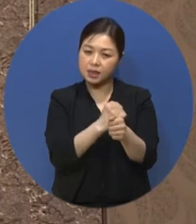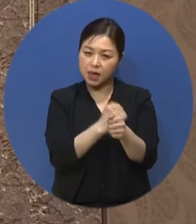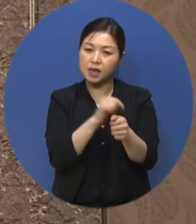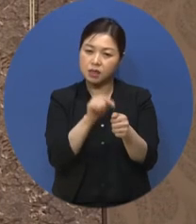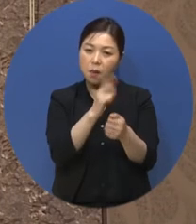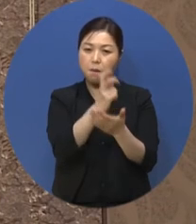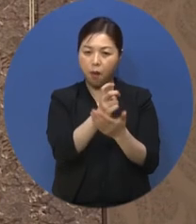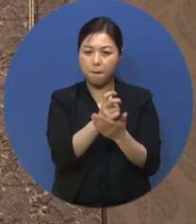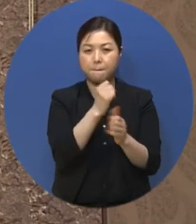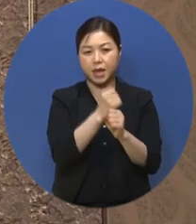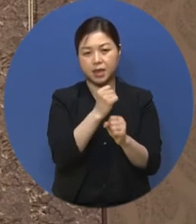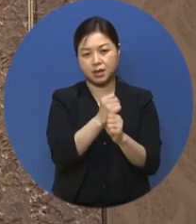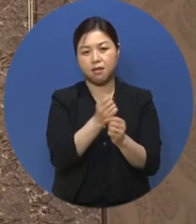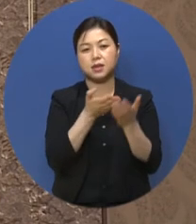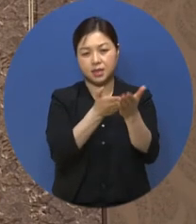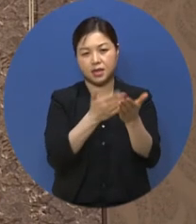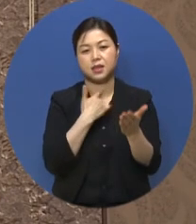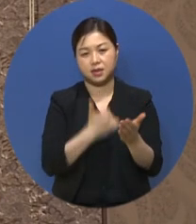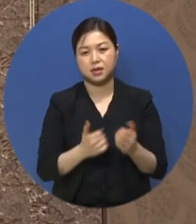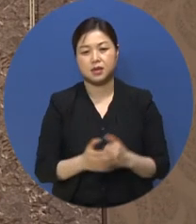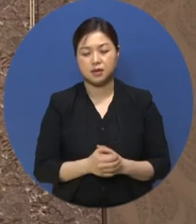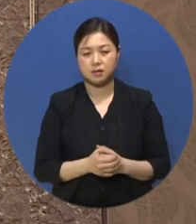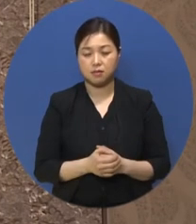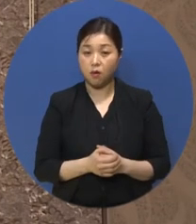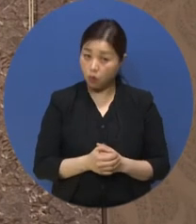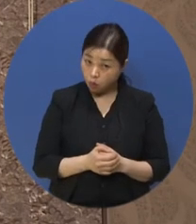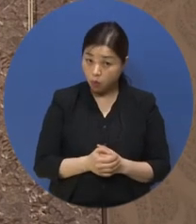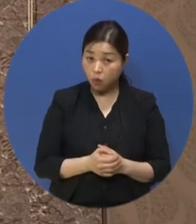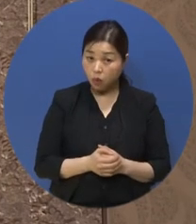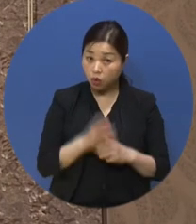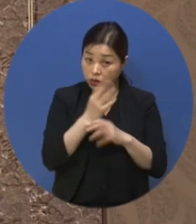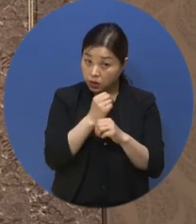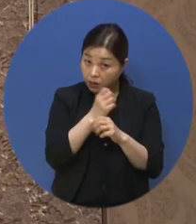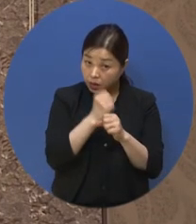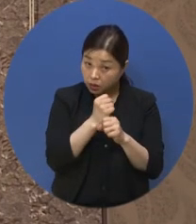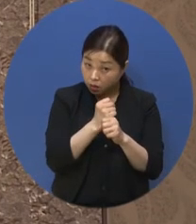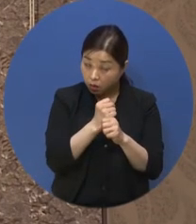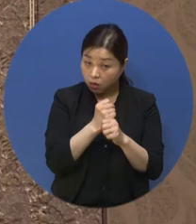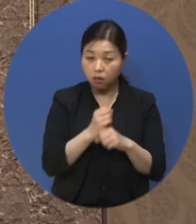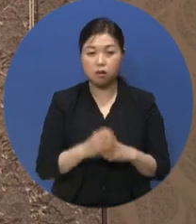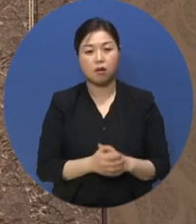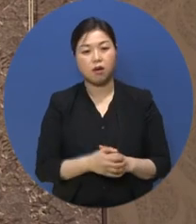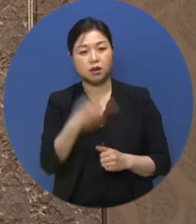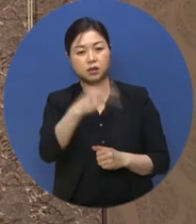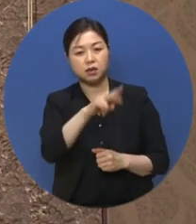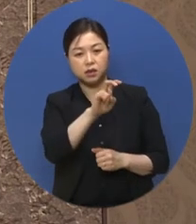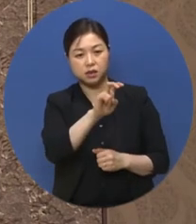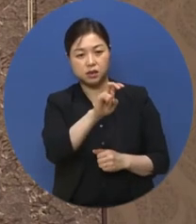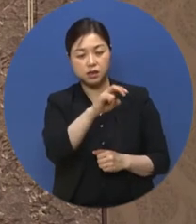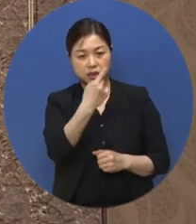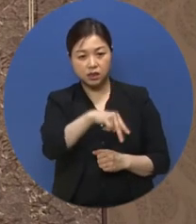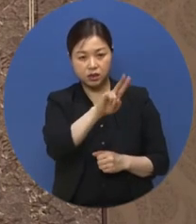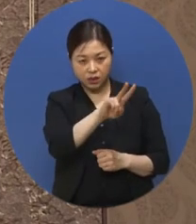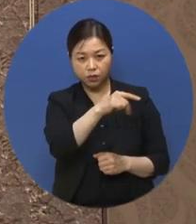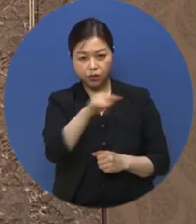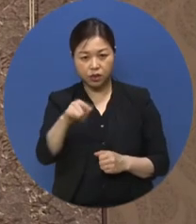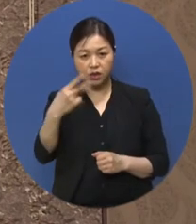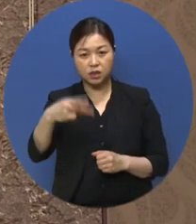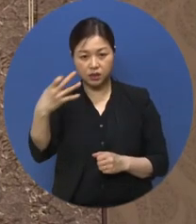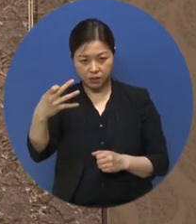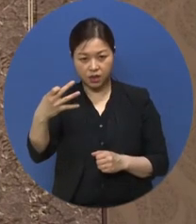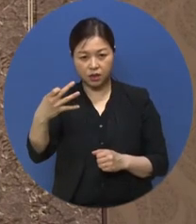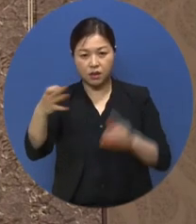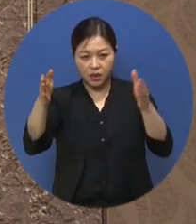그래서 그때 구의원할 때 네, 언제 저는 만드신 건가요? 2002년부터 2012년까지 구의원을 했거든요.